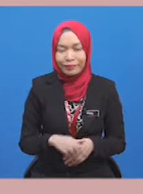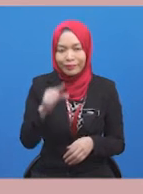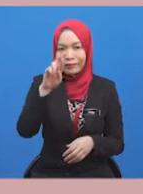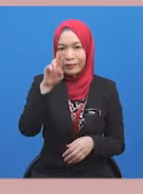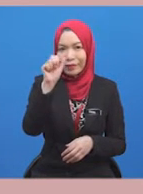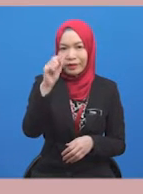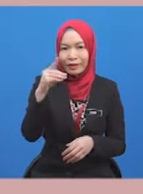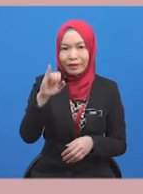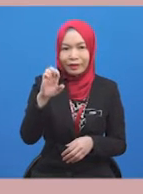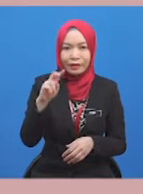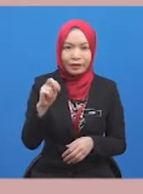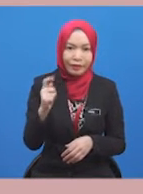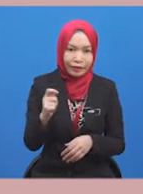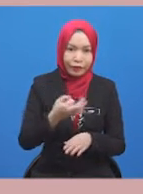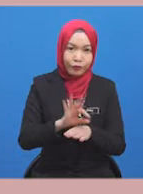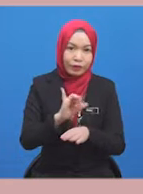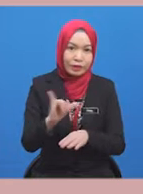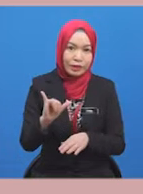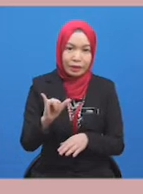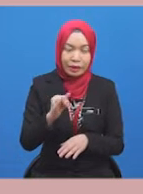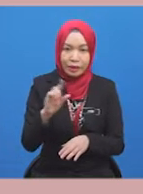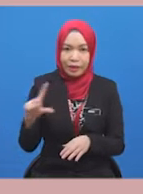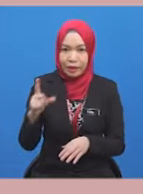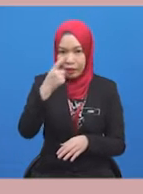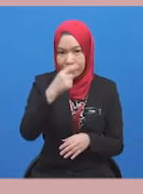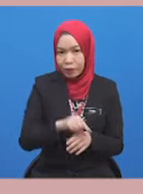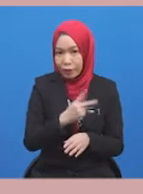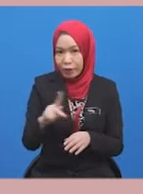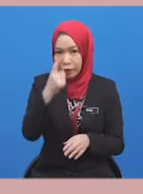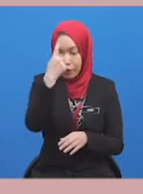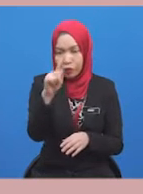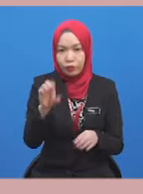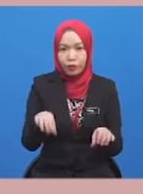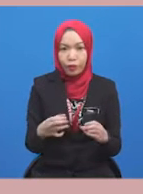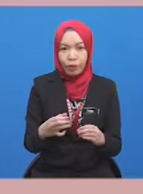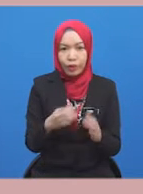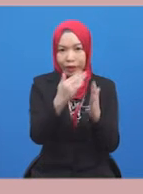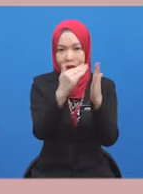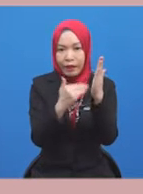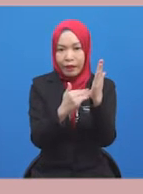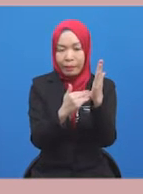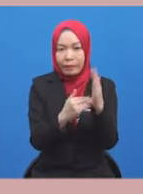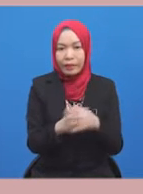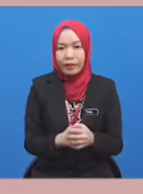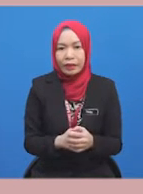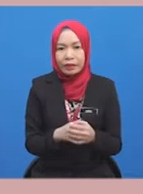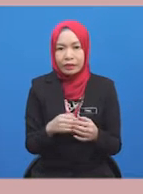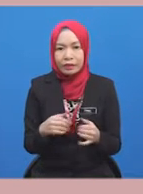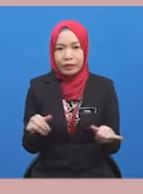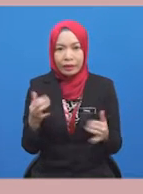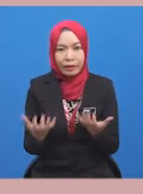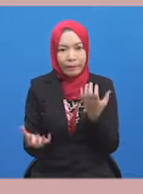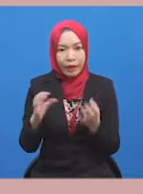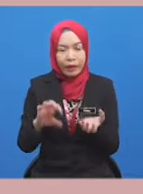Gradient tool fungsinya ialah digunakan untuk membuat tahap pelarasan warna